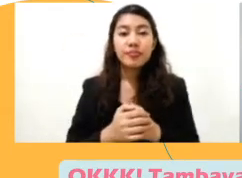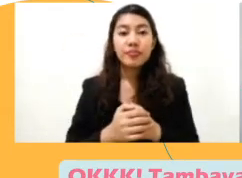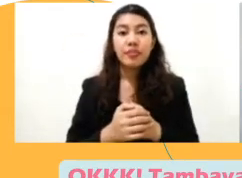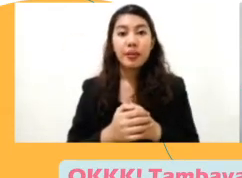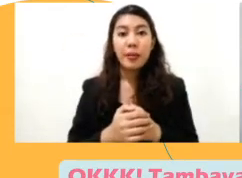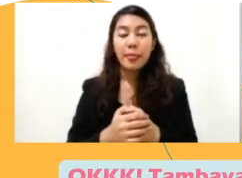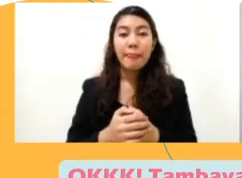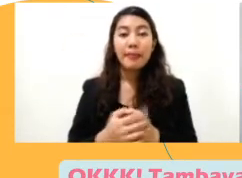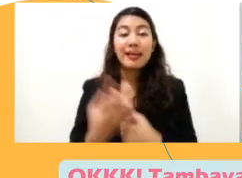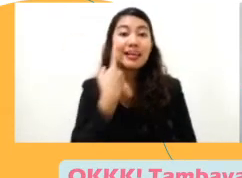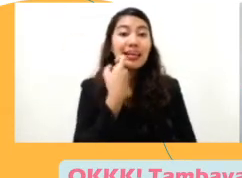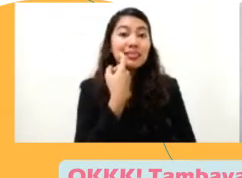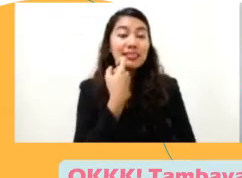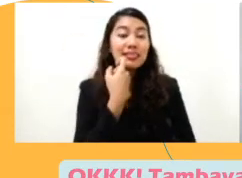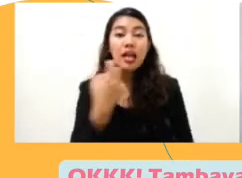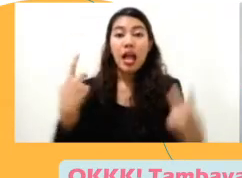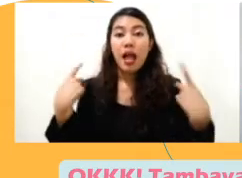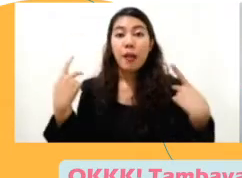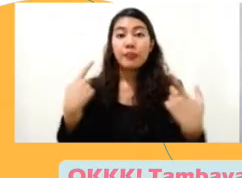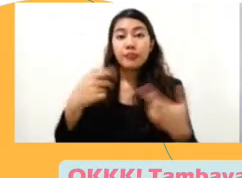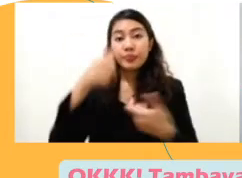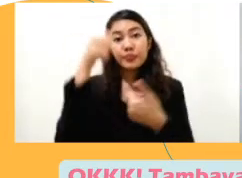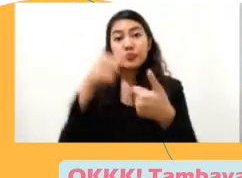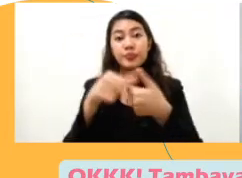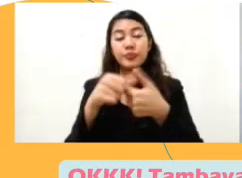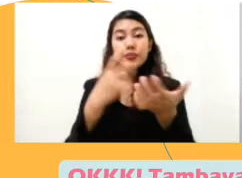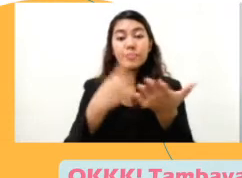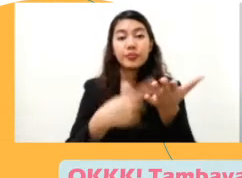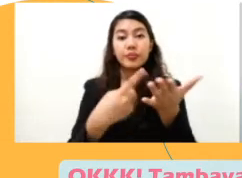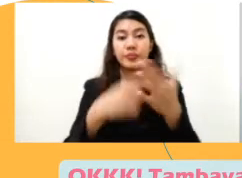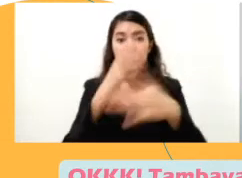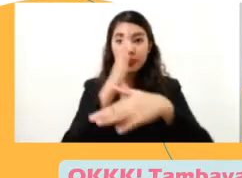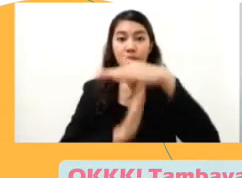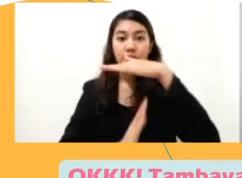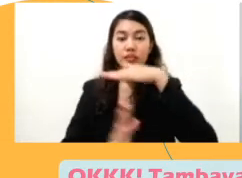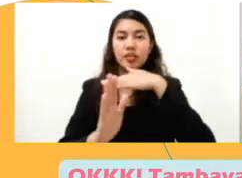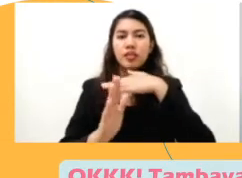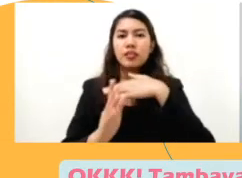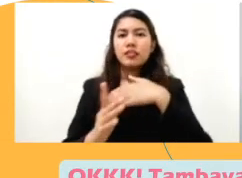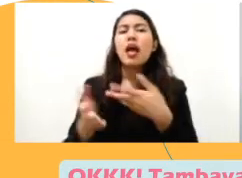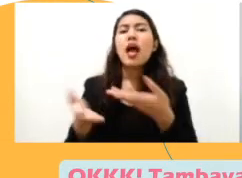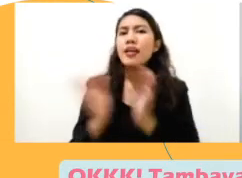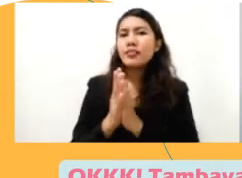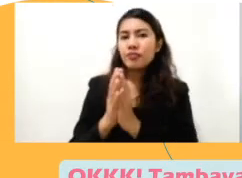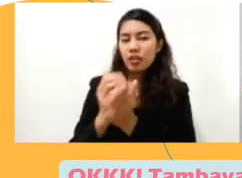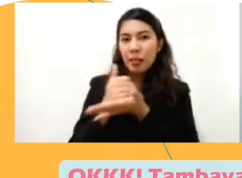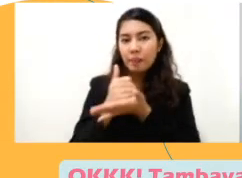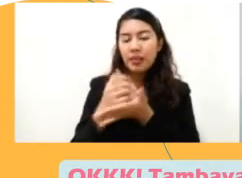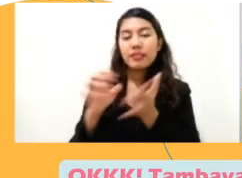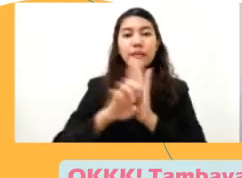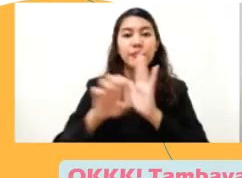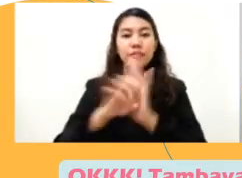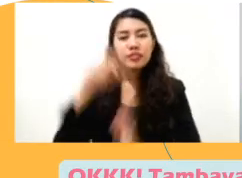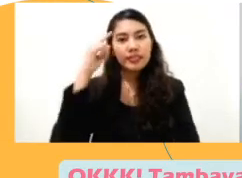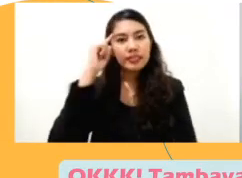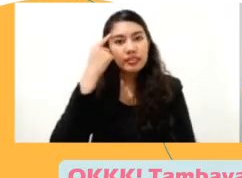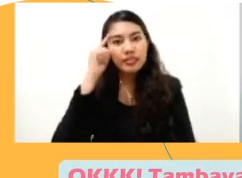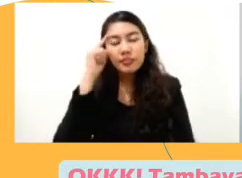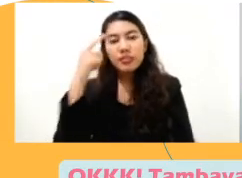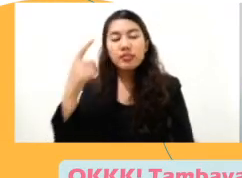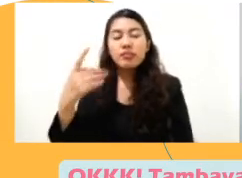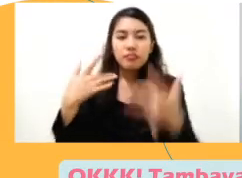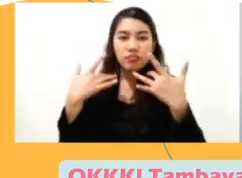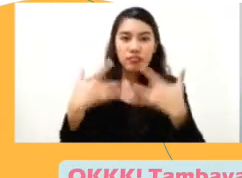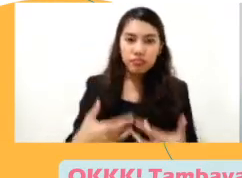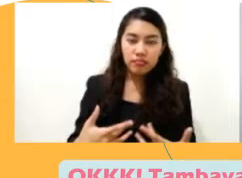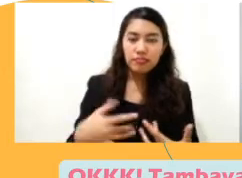ang loob na minsan kailangan natin ng tulong, no? And kapag naiisip natin 'yon, kapag naiisip natin na